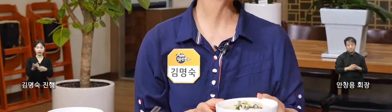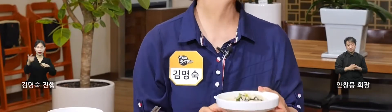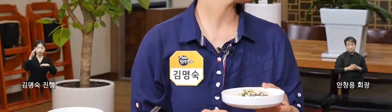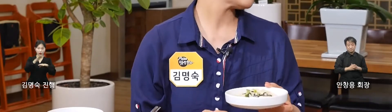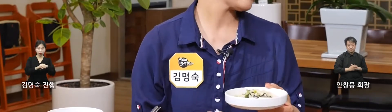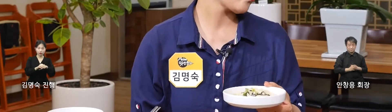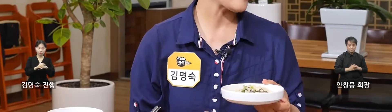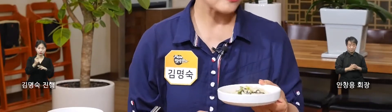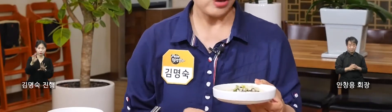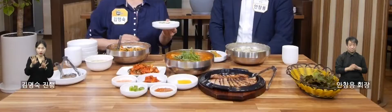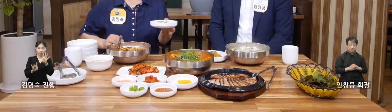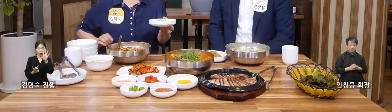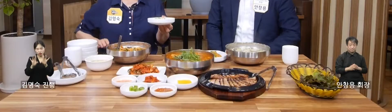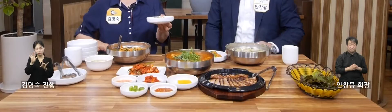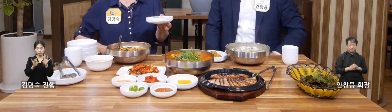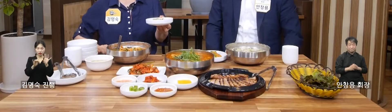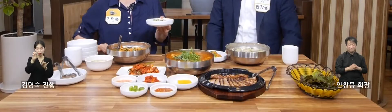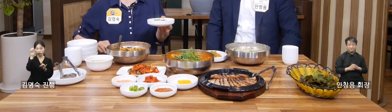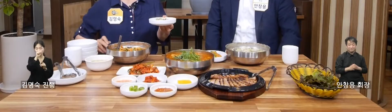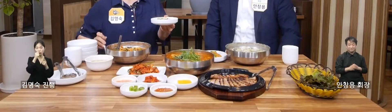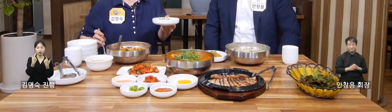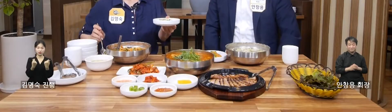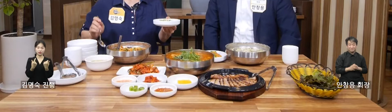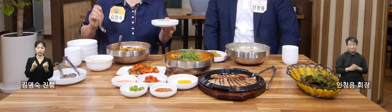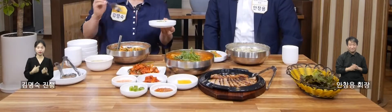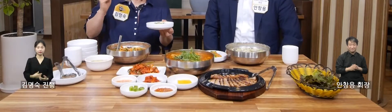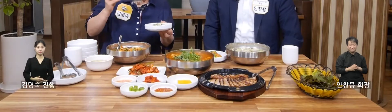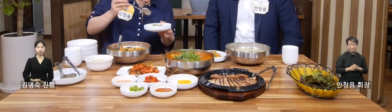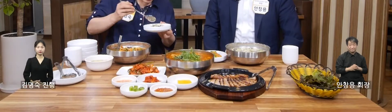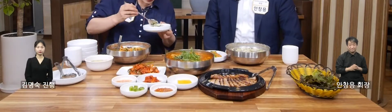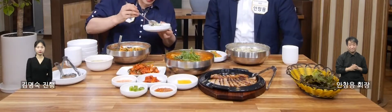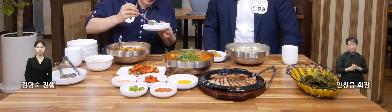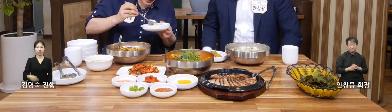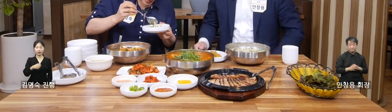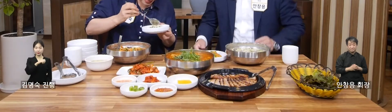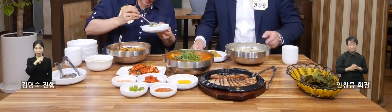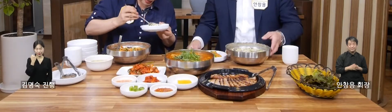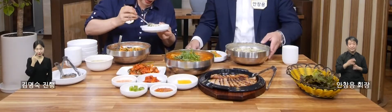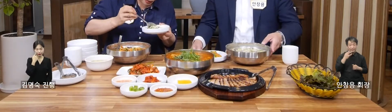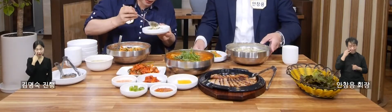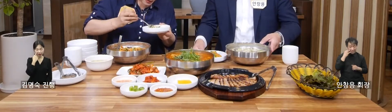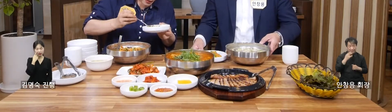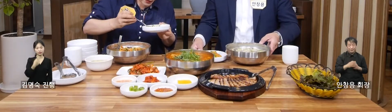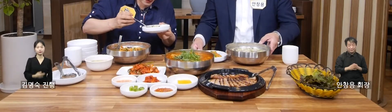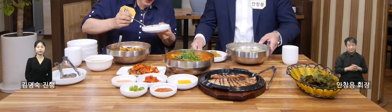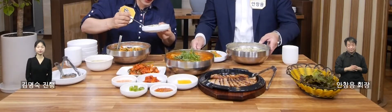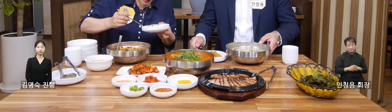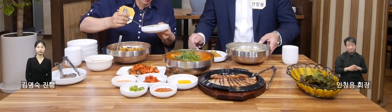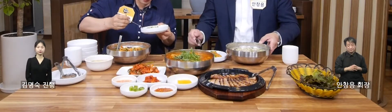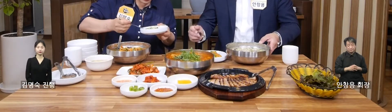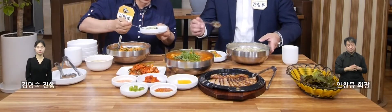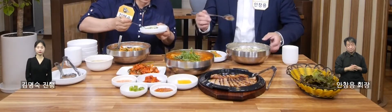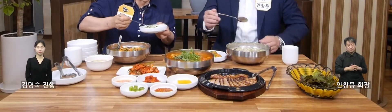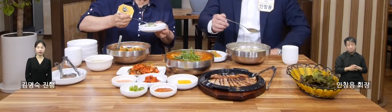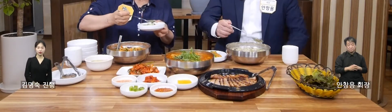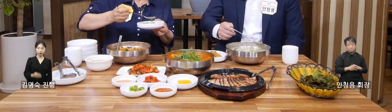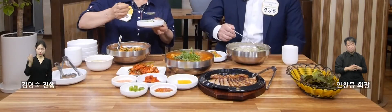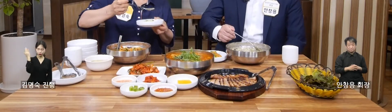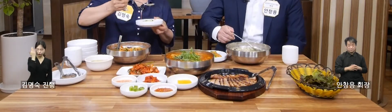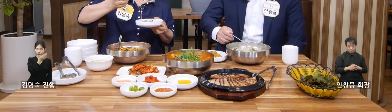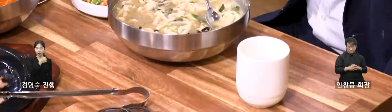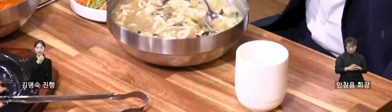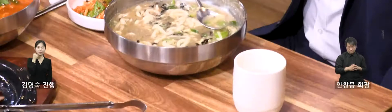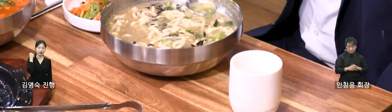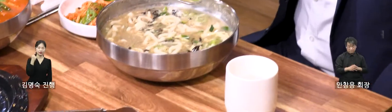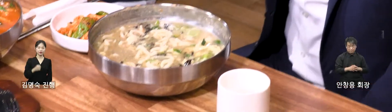분들은 좀 걸쭉한 걸 더 좋아하는 것 같아요. 아. 예. 한번 맛을 보겠습니다. 네. 순한 맛.